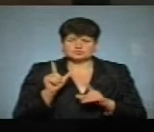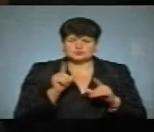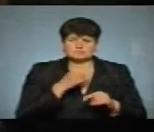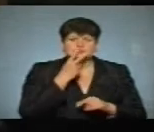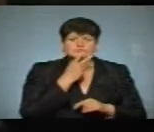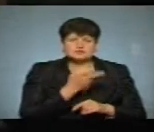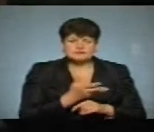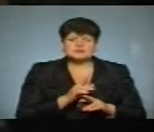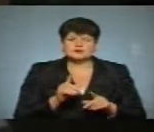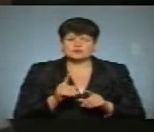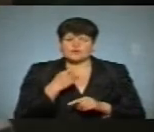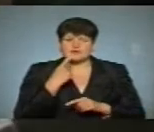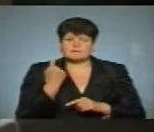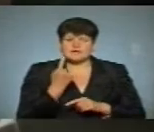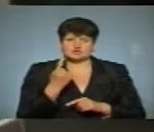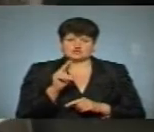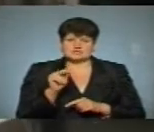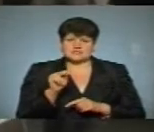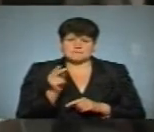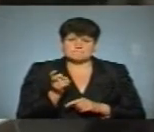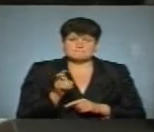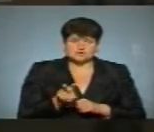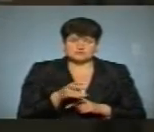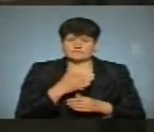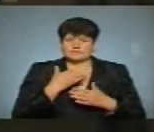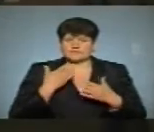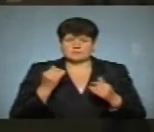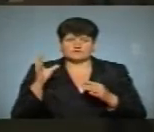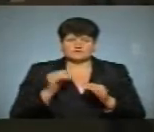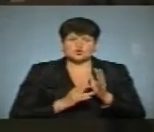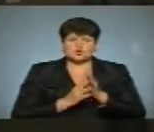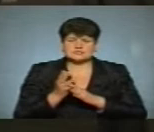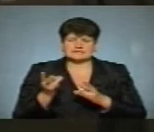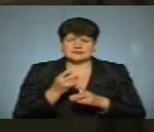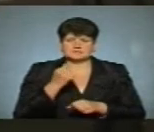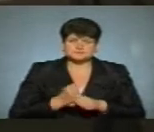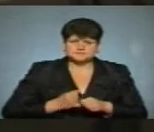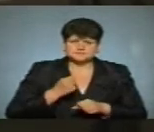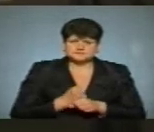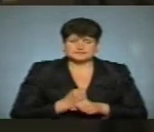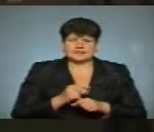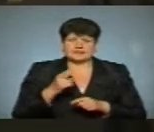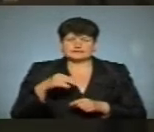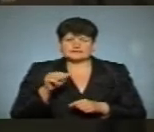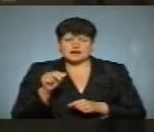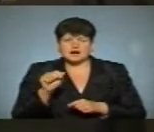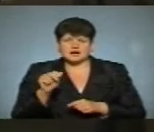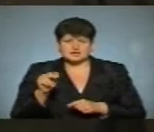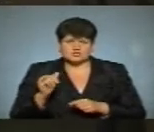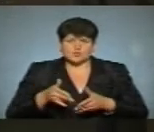що. Казали з першого числа, прийшов, а нема. Все росте, все треба робити, щось на дачі, на городі,